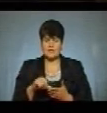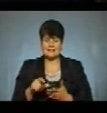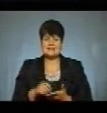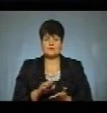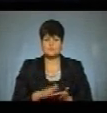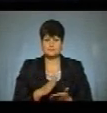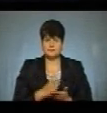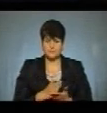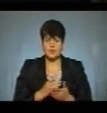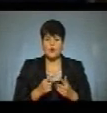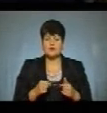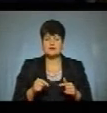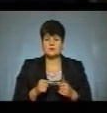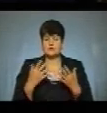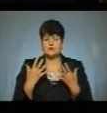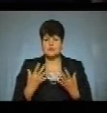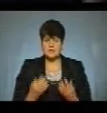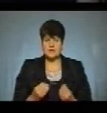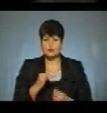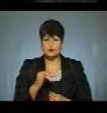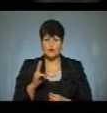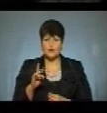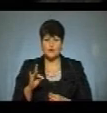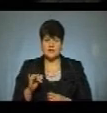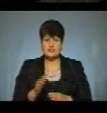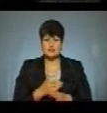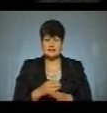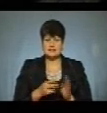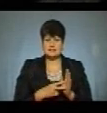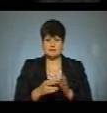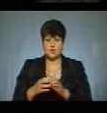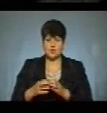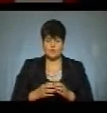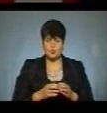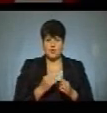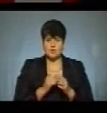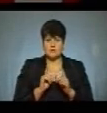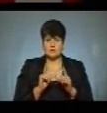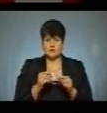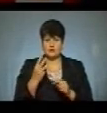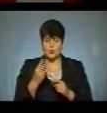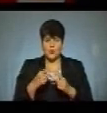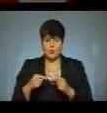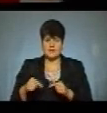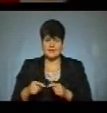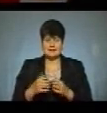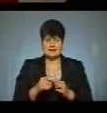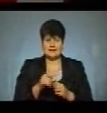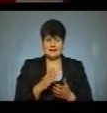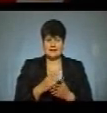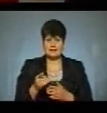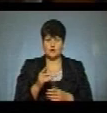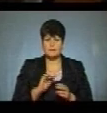зареєструвалися. Організатор Дня кар'єри Юрій Королишин ділить учасників на 7 груп. Кожна група поїде до 3 організацій, серед яких є